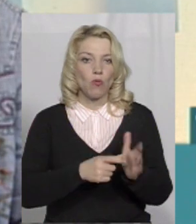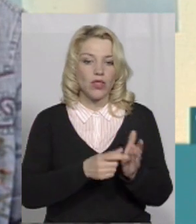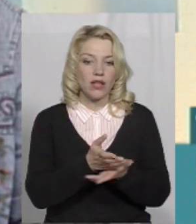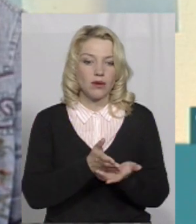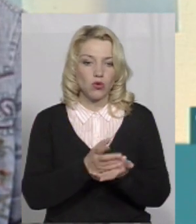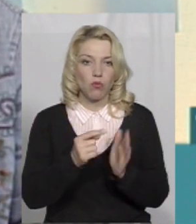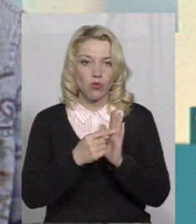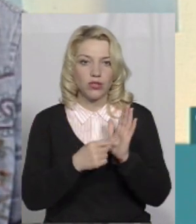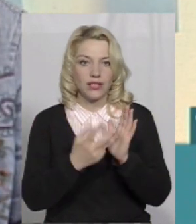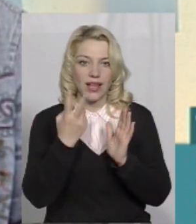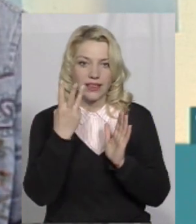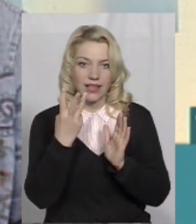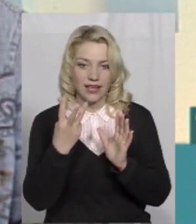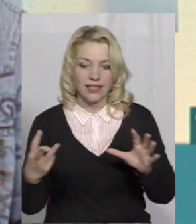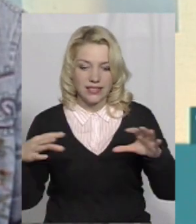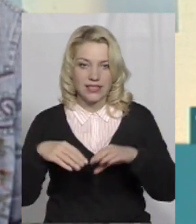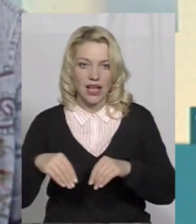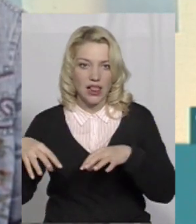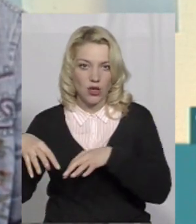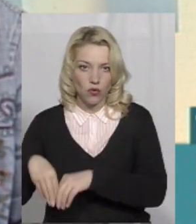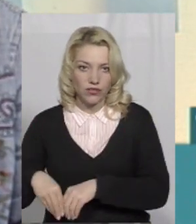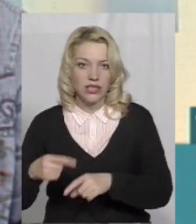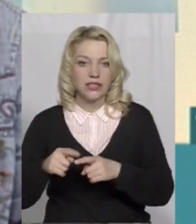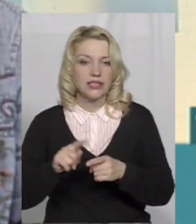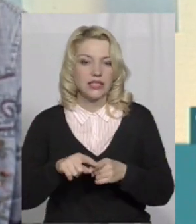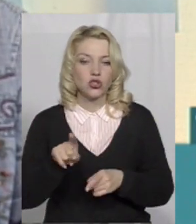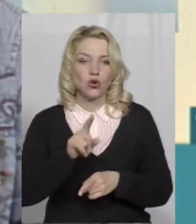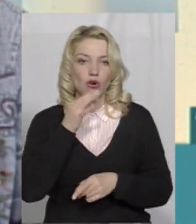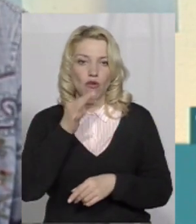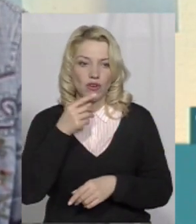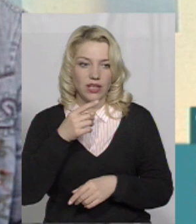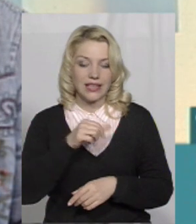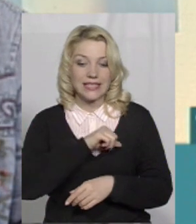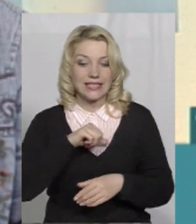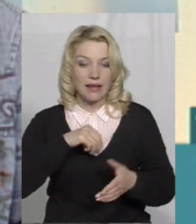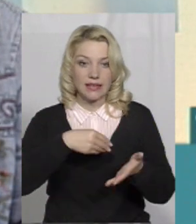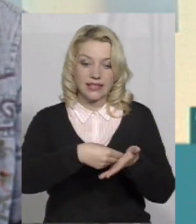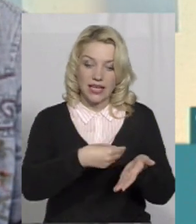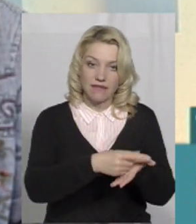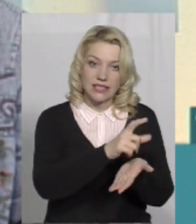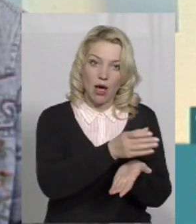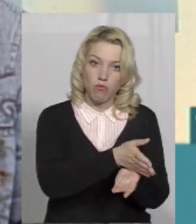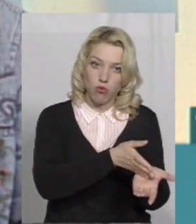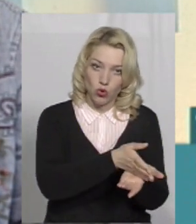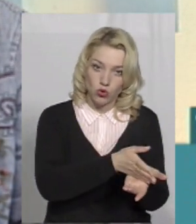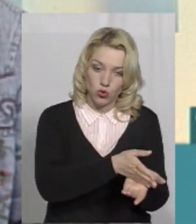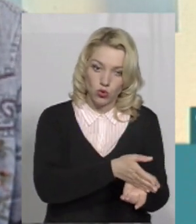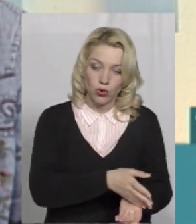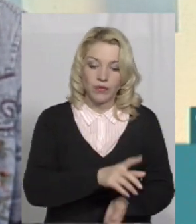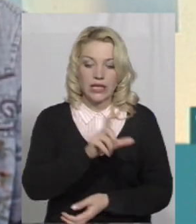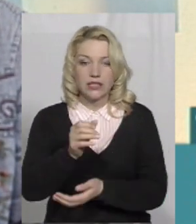розділені на три складових. Це про те, що говорили, це сам тариф за саму послугу, за